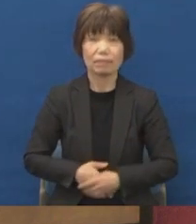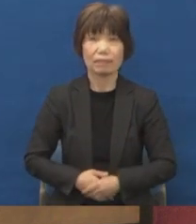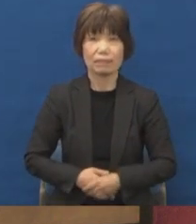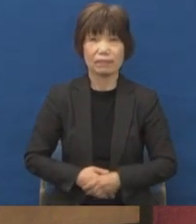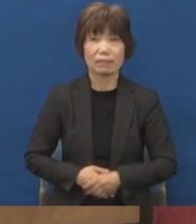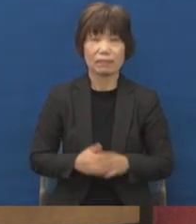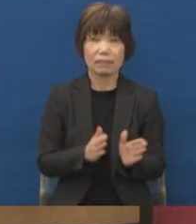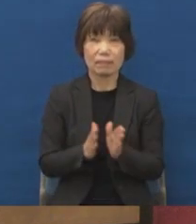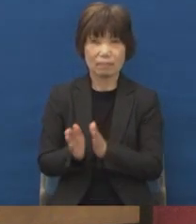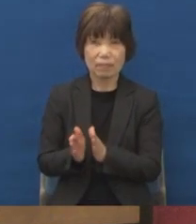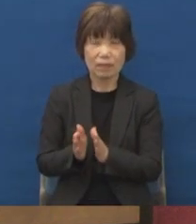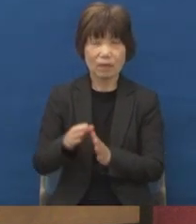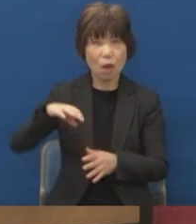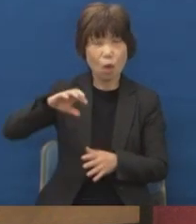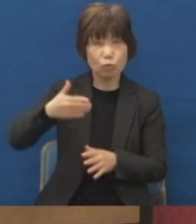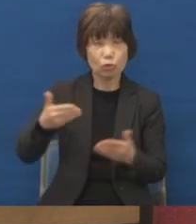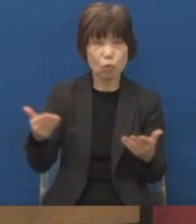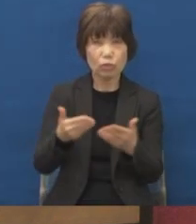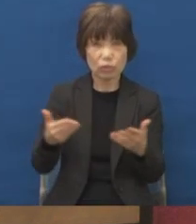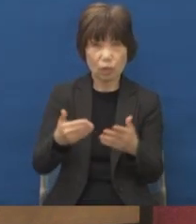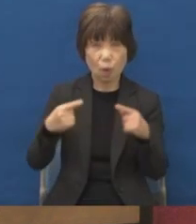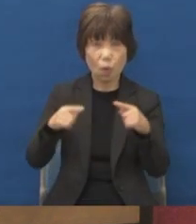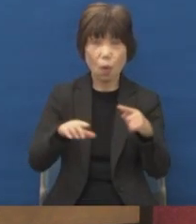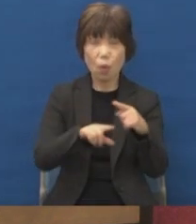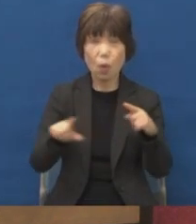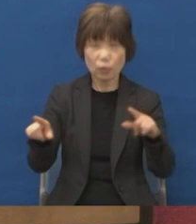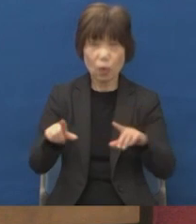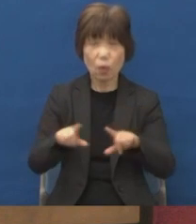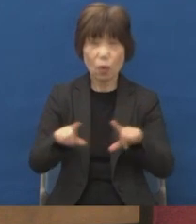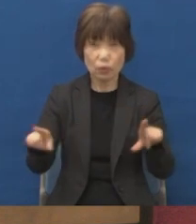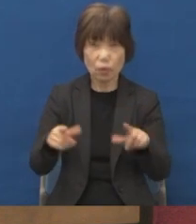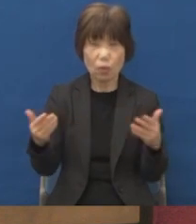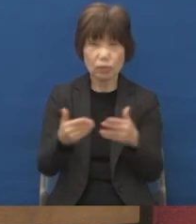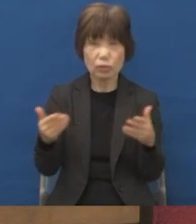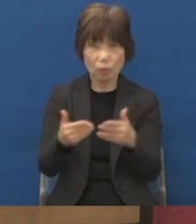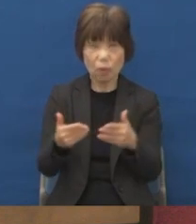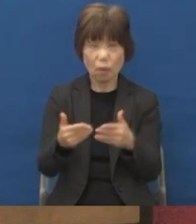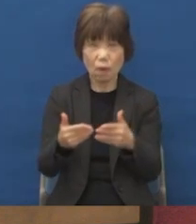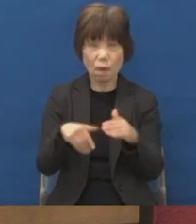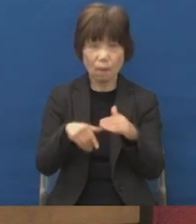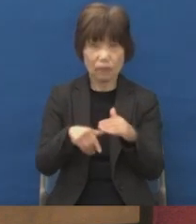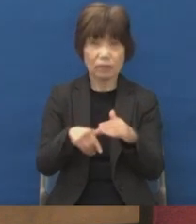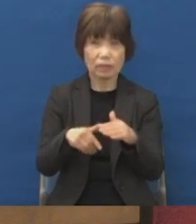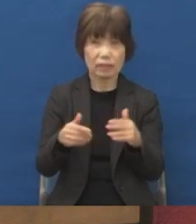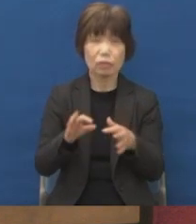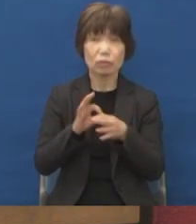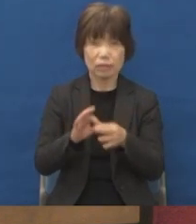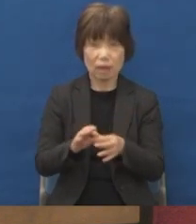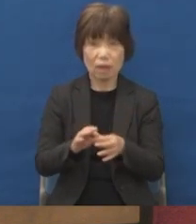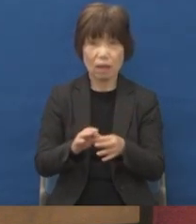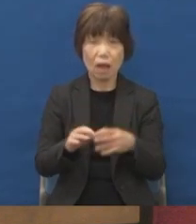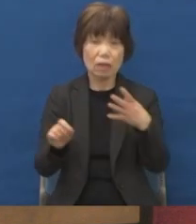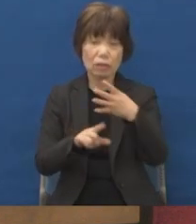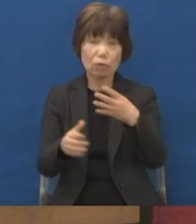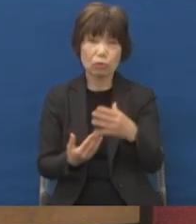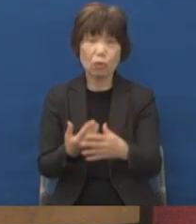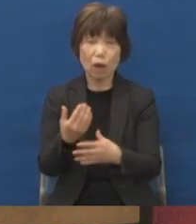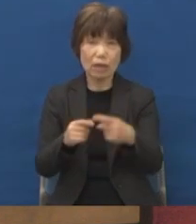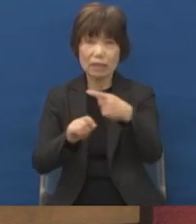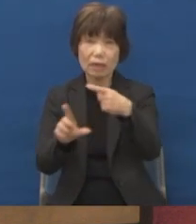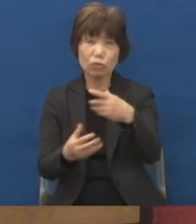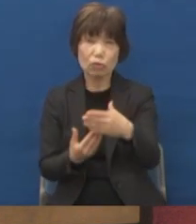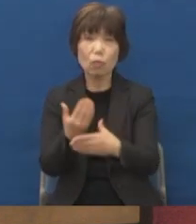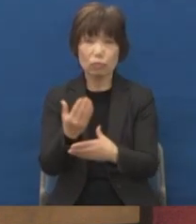次に、水道事業及び公共下水道事業についてであります。今年1月に発生した能登半島地震